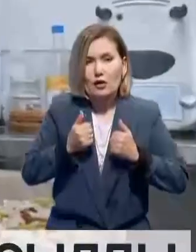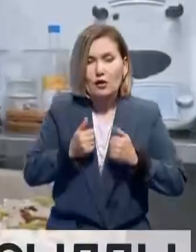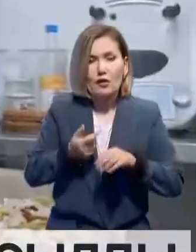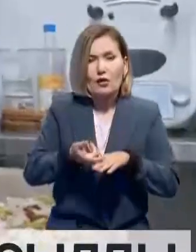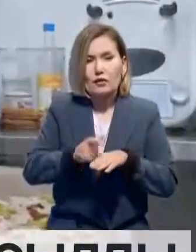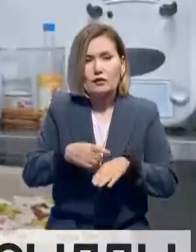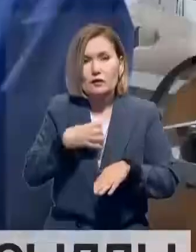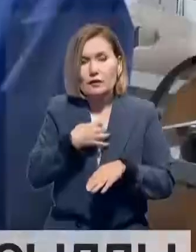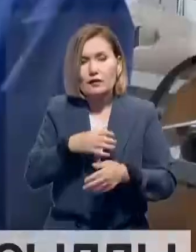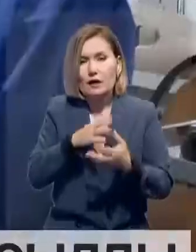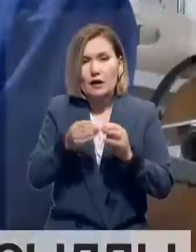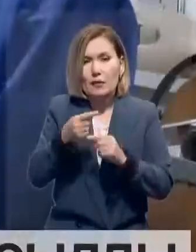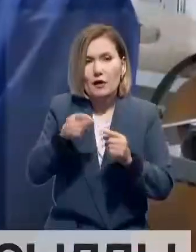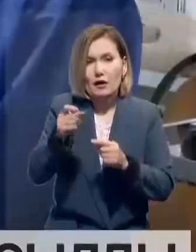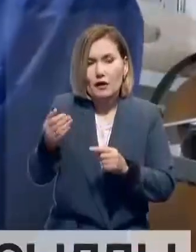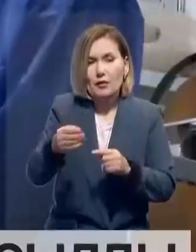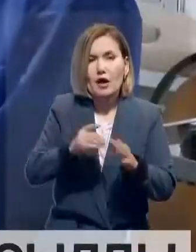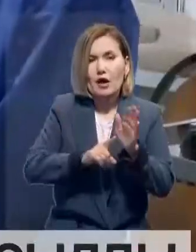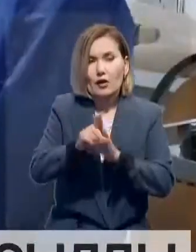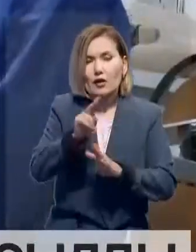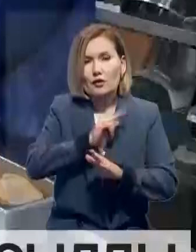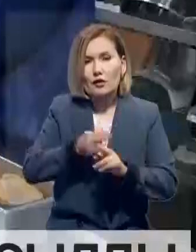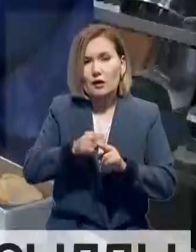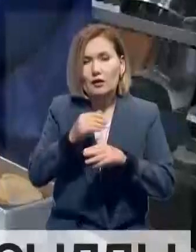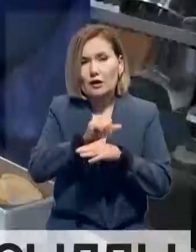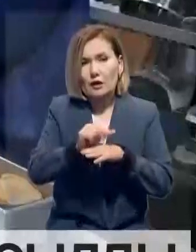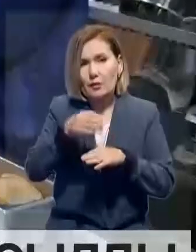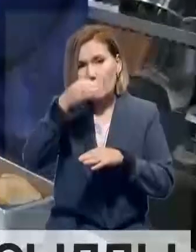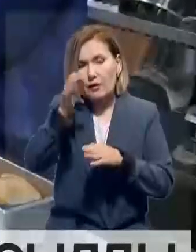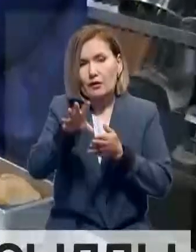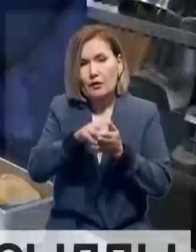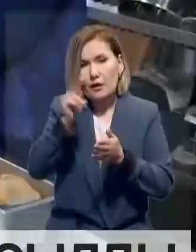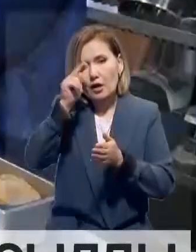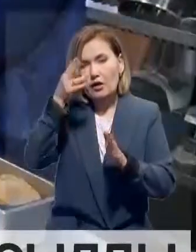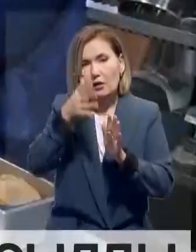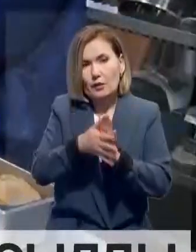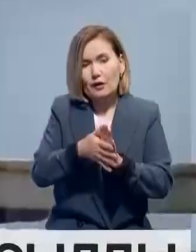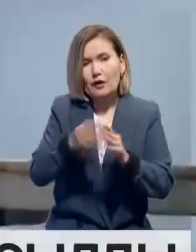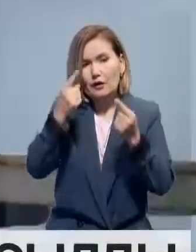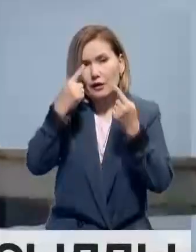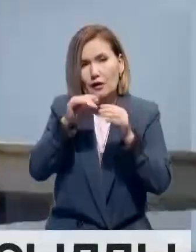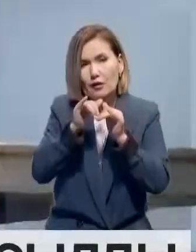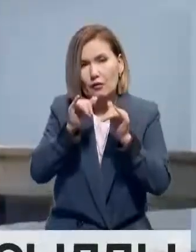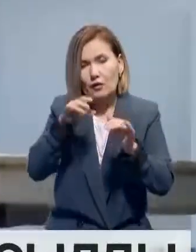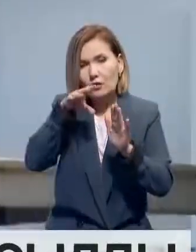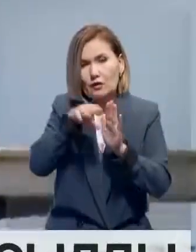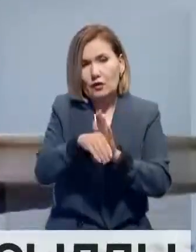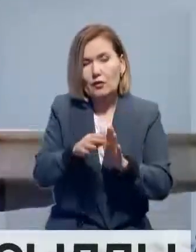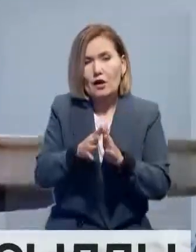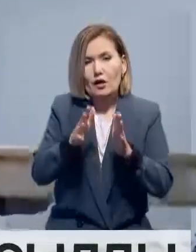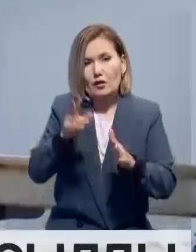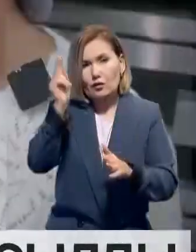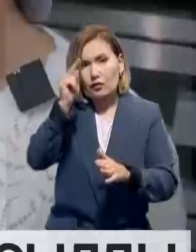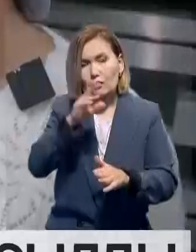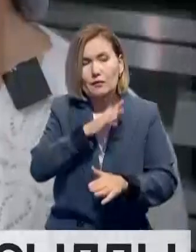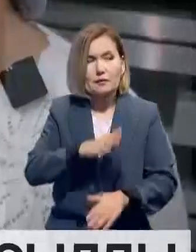талап етеді. Кәсіпкердің айтуынша, бұл істі қолғаларда шетелдік тәжірибені тыңғылықты зерттеп, технологияларды бейімдеуге басымдық